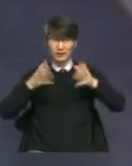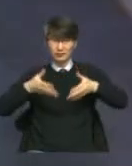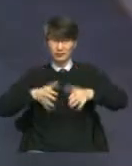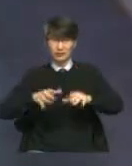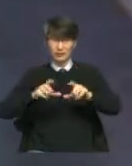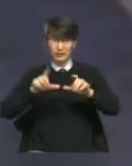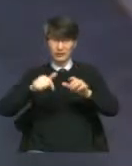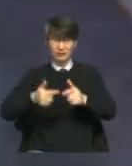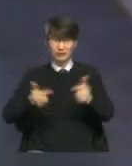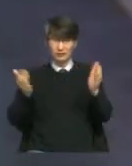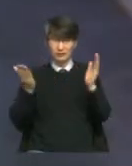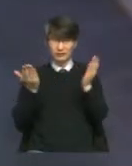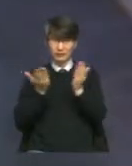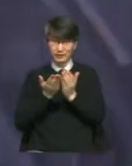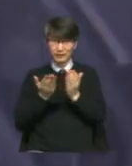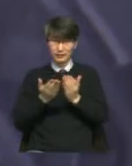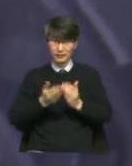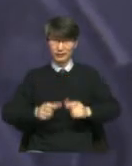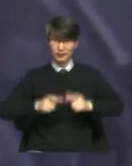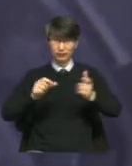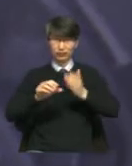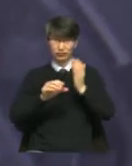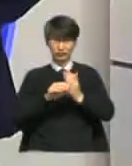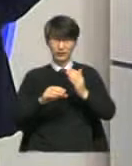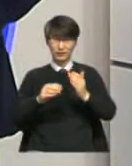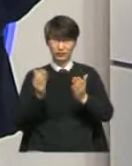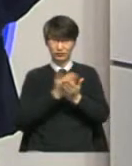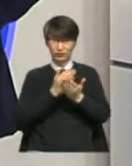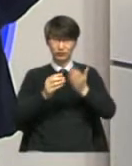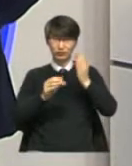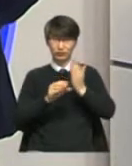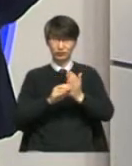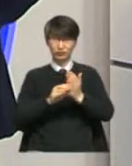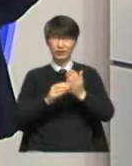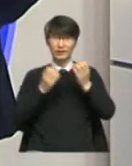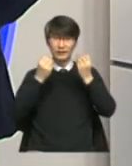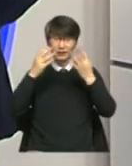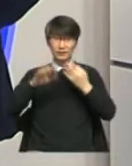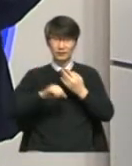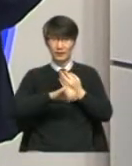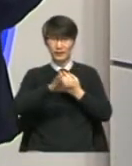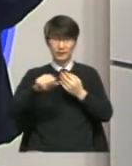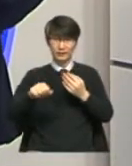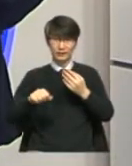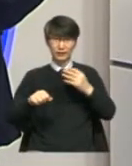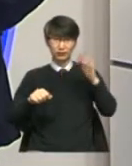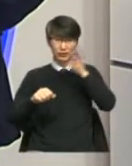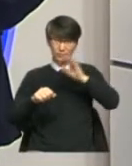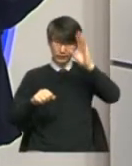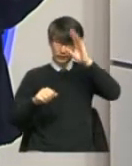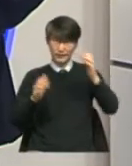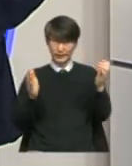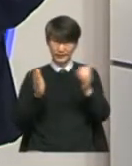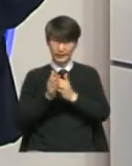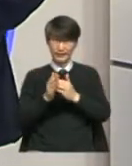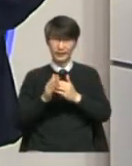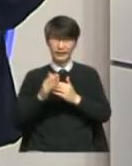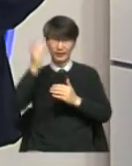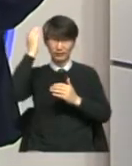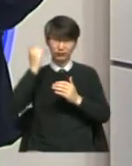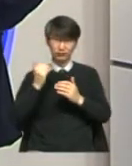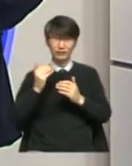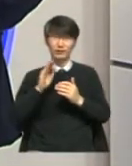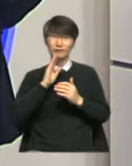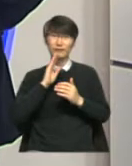간의 접촉이 늘고 있기 때문으로 분석했습니다. 신종 코로나 바이러스에 아프리카 돼지열병까지 우리나라